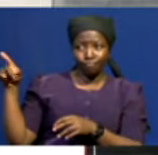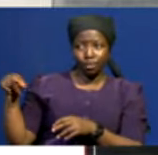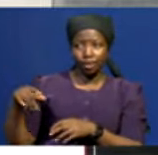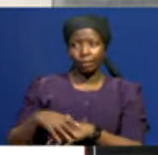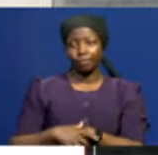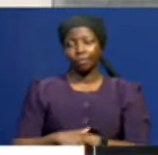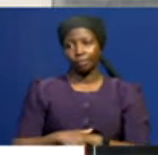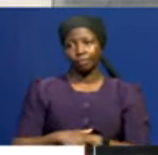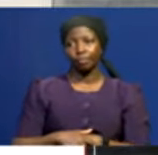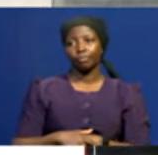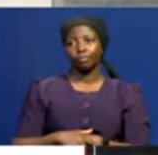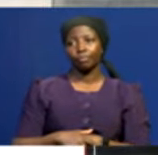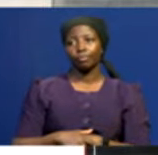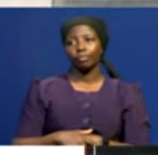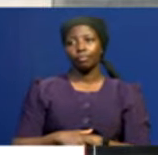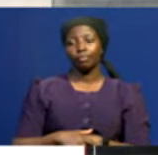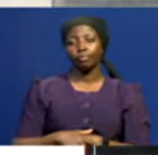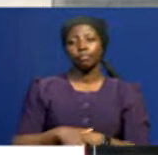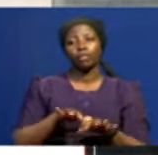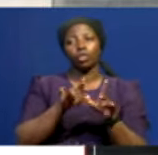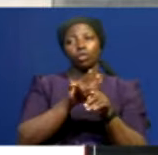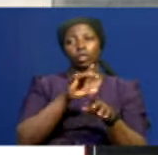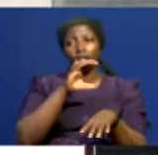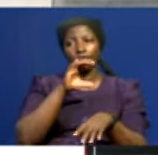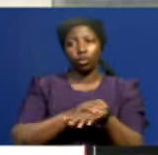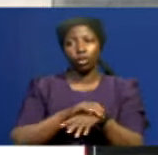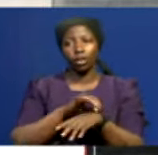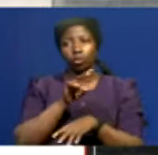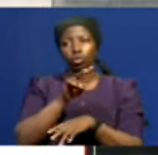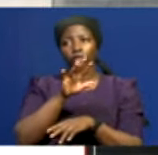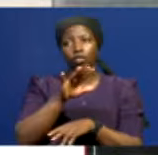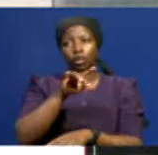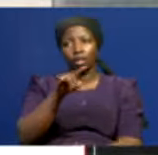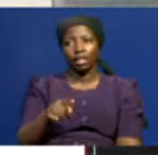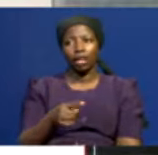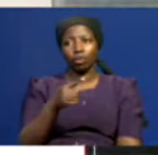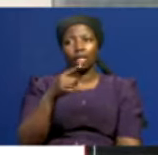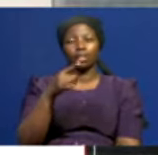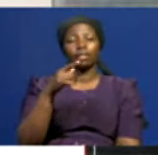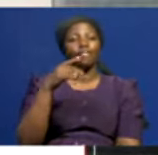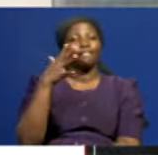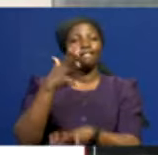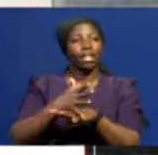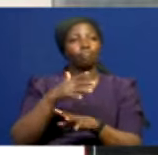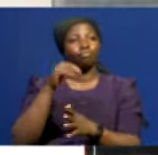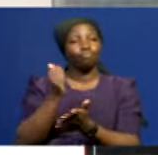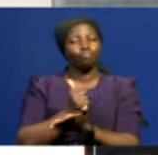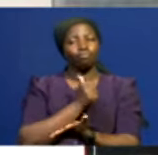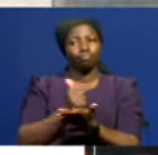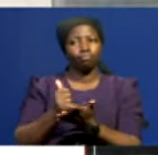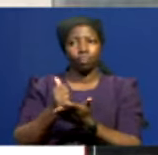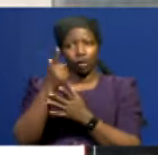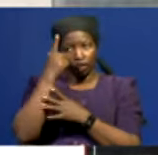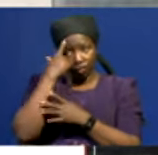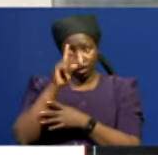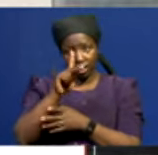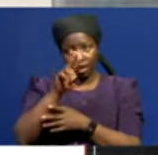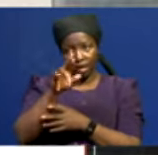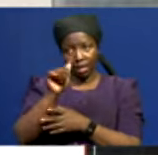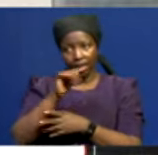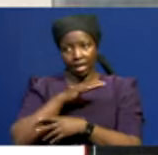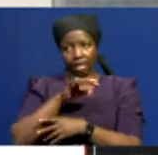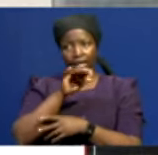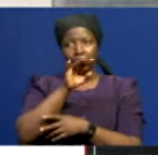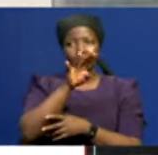mwa nyingine. Maafisa hao pia wamepata vipande 1024 vya mihuri bandia ya halmashauri ya KRA na lita 40